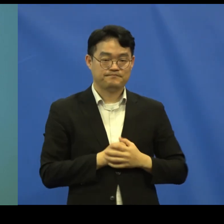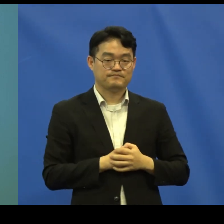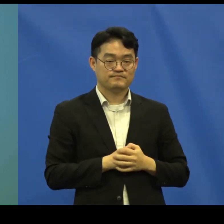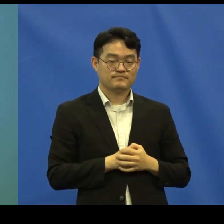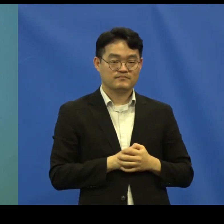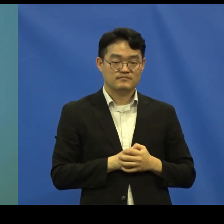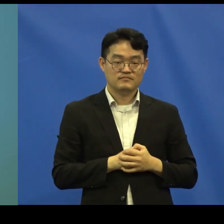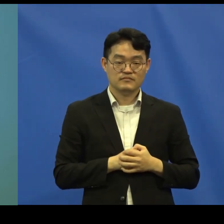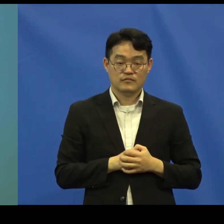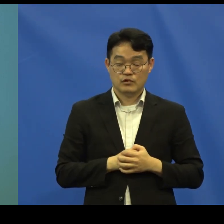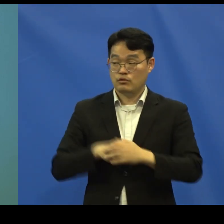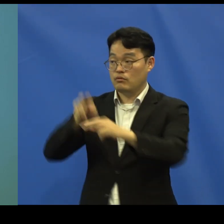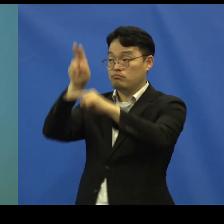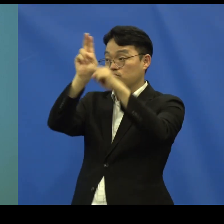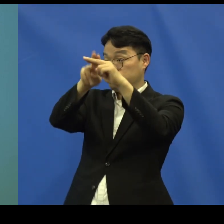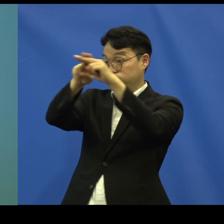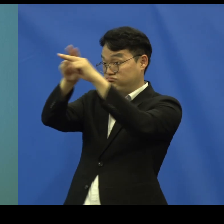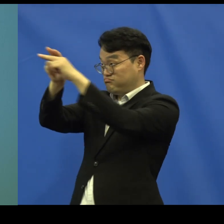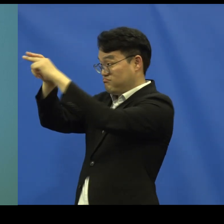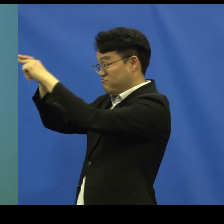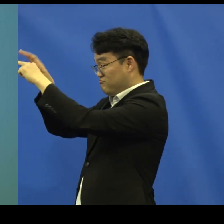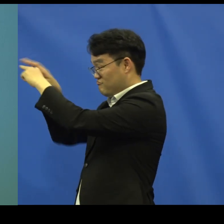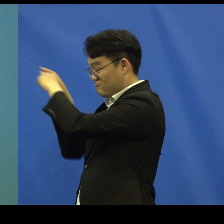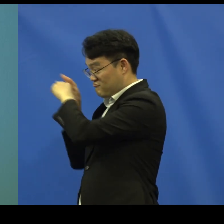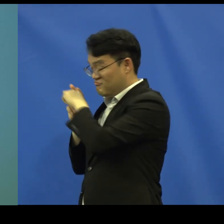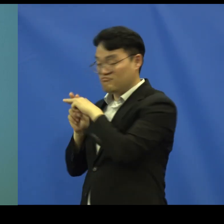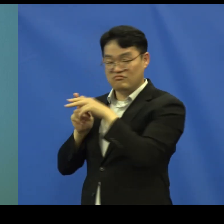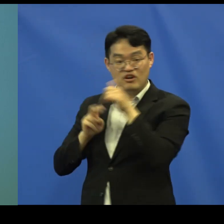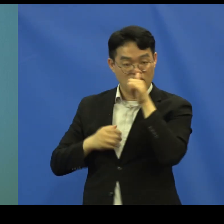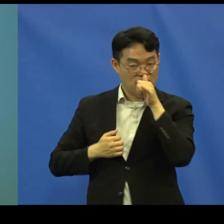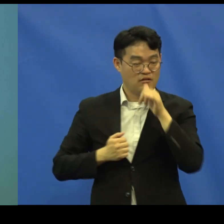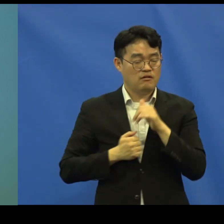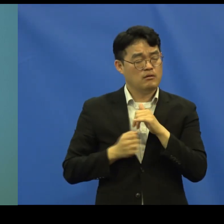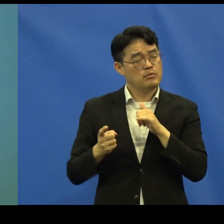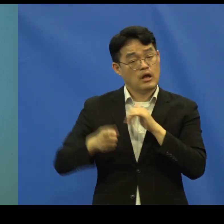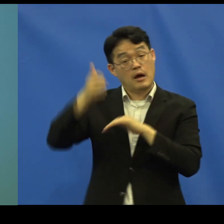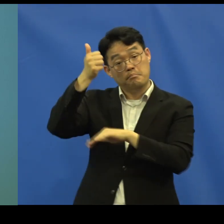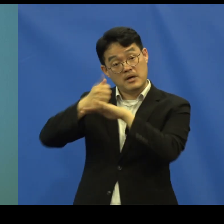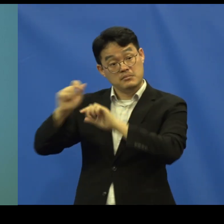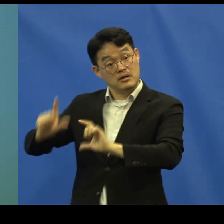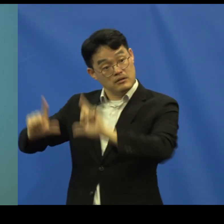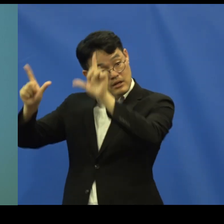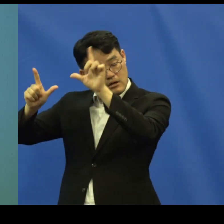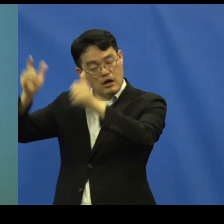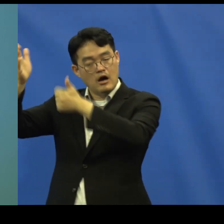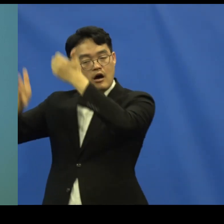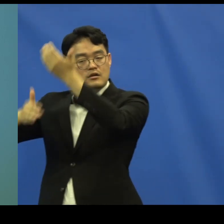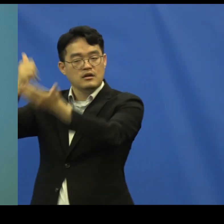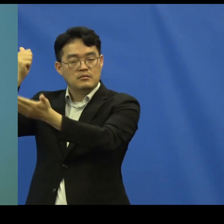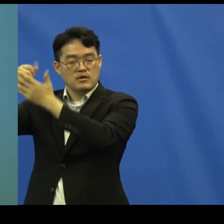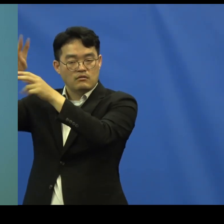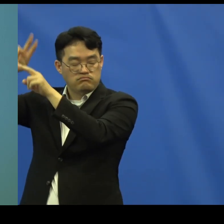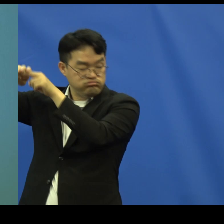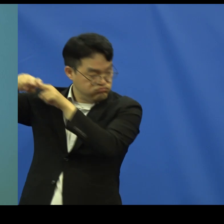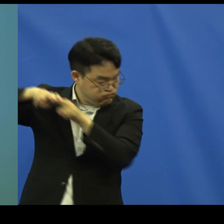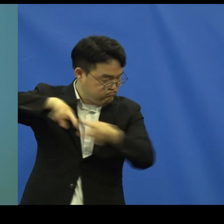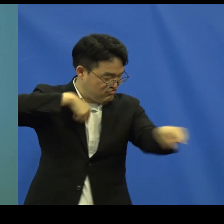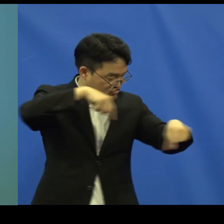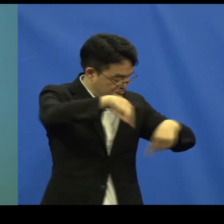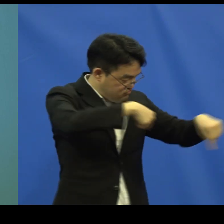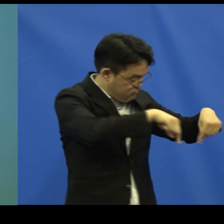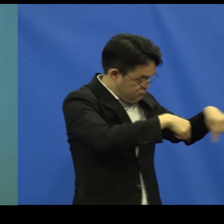24장로들이 함께 앉아 있는 거죠. 그 말은 뭐냐면 마지막 날에 하나님의 통치에 우리도 참여한다는